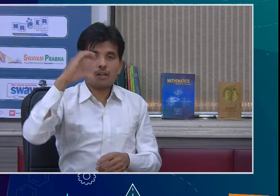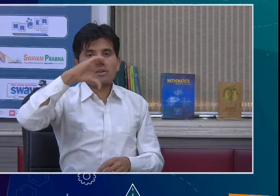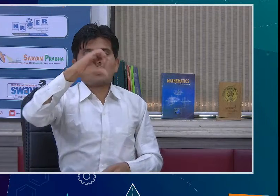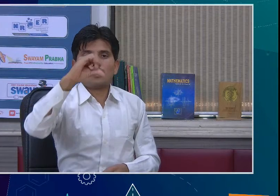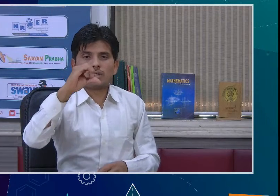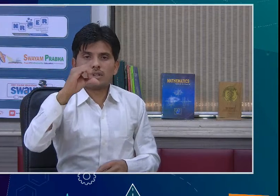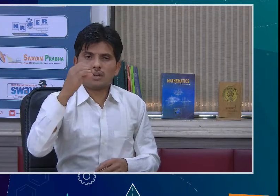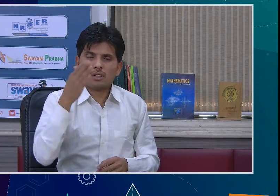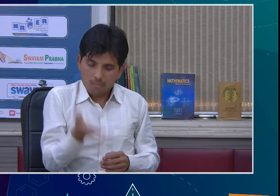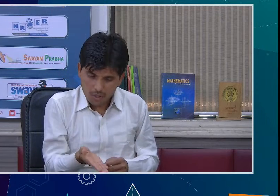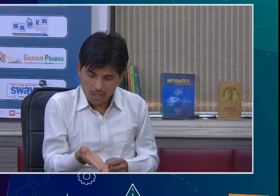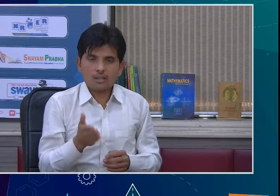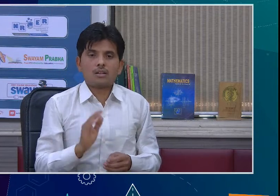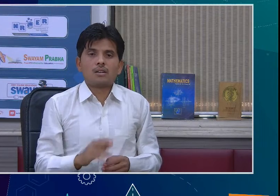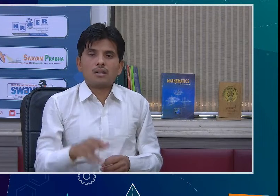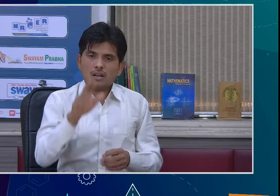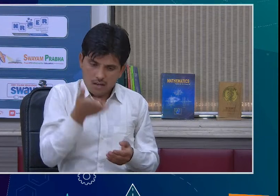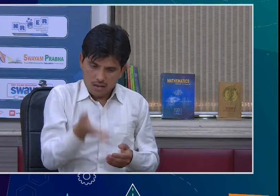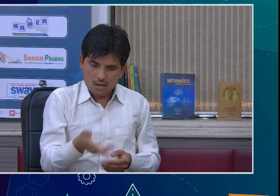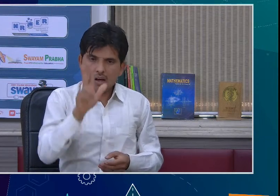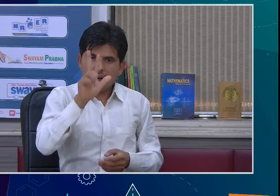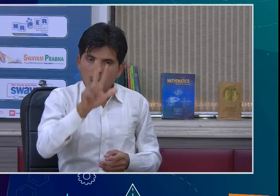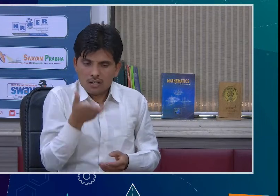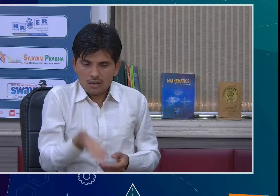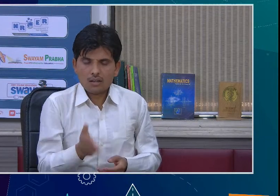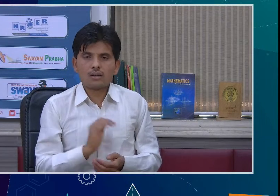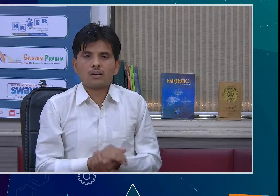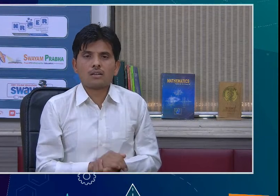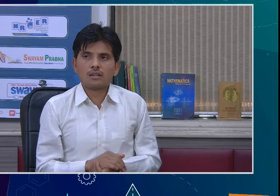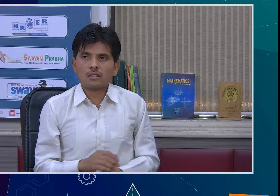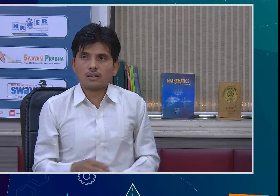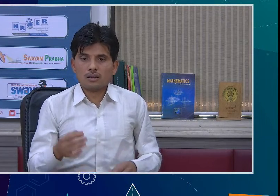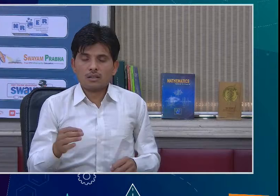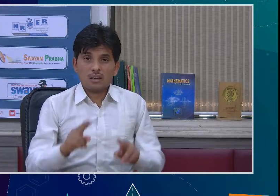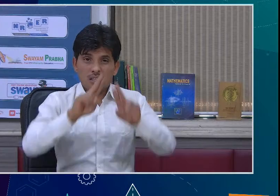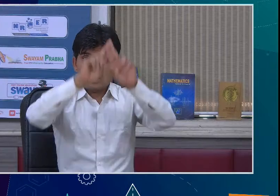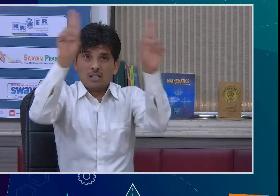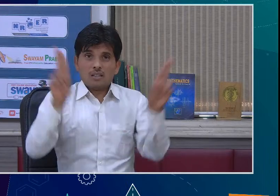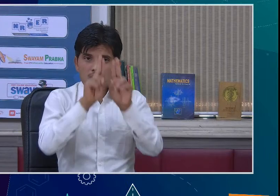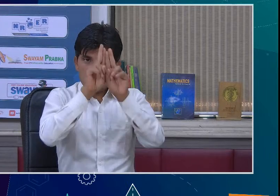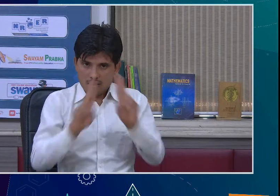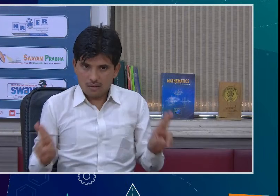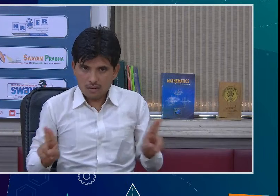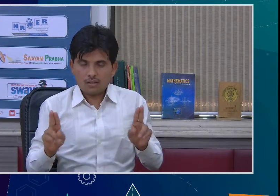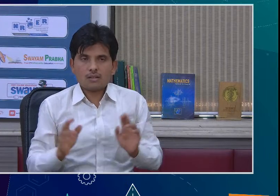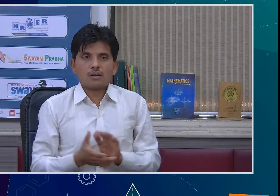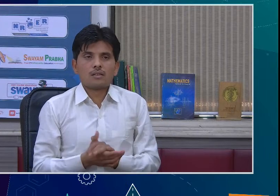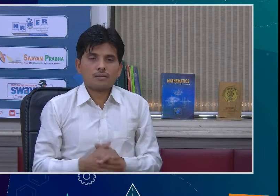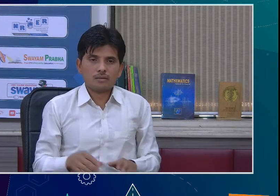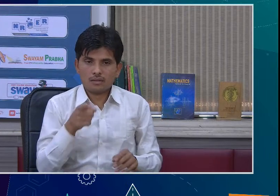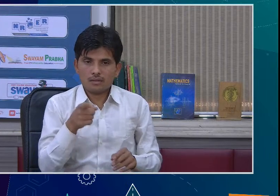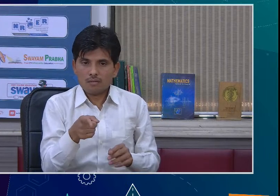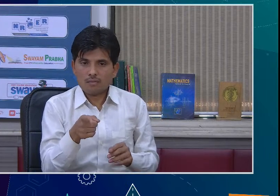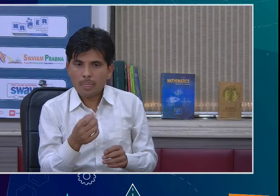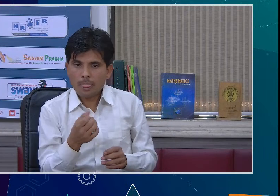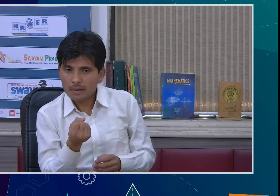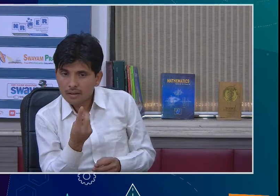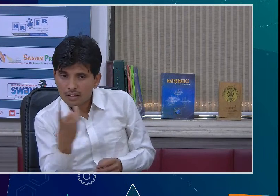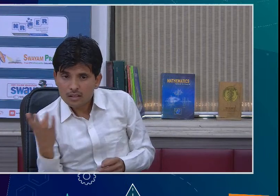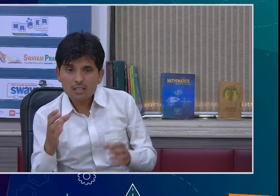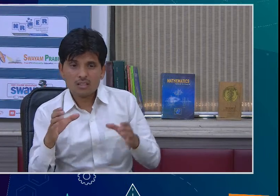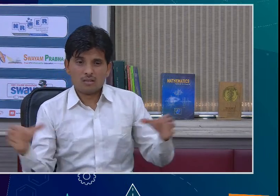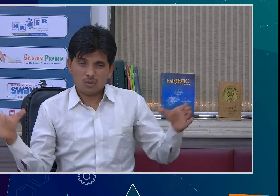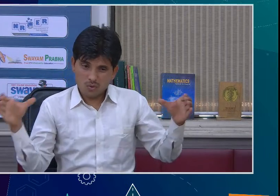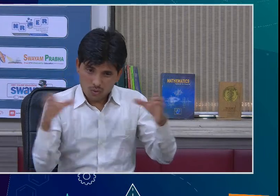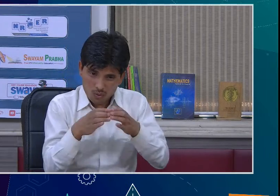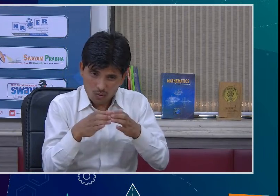थे। बट इन 2006 इंटरनेशनल एस्ट्रोनॉमिकल यूनियन, ये एक ऐसा